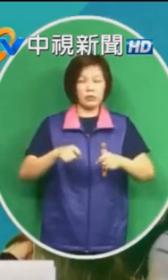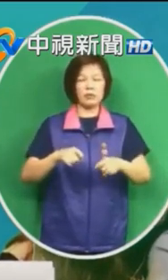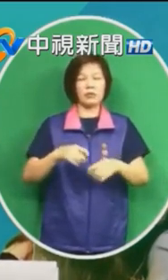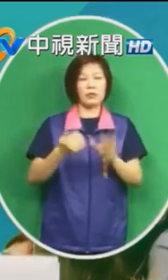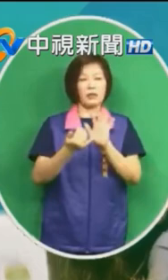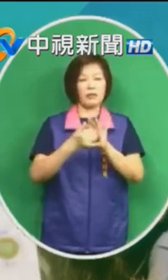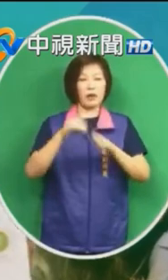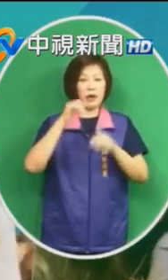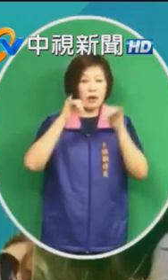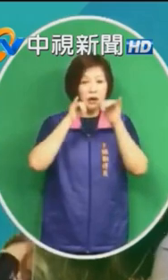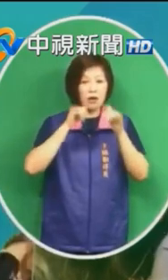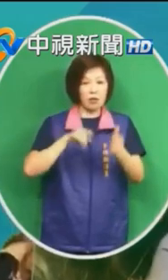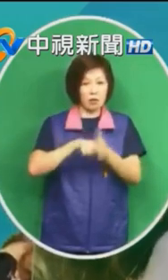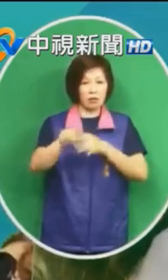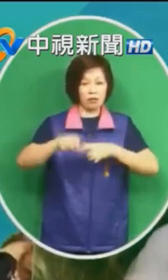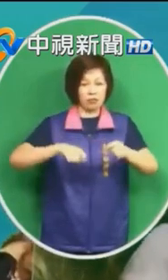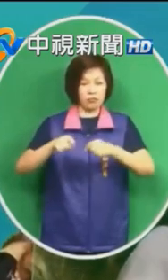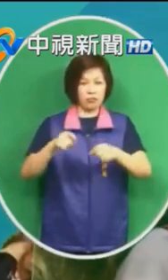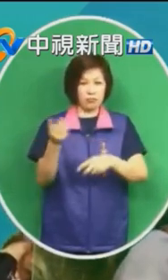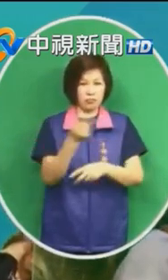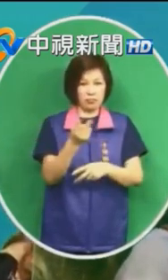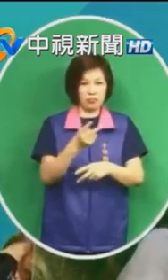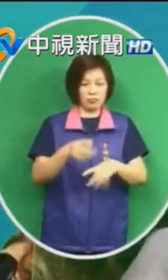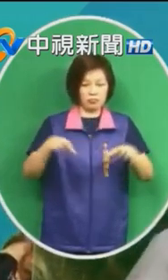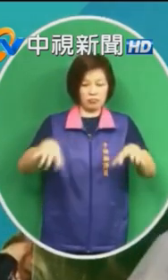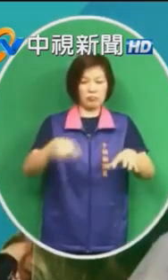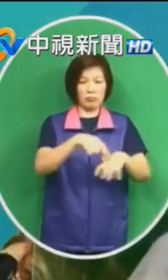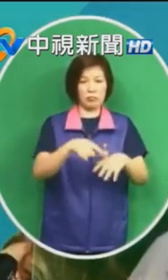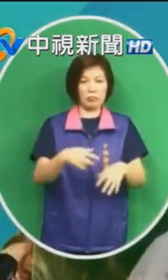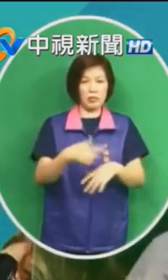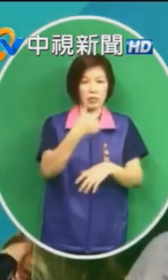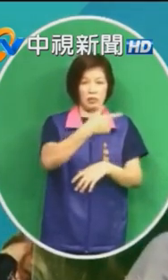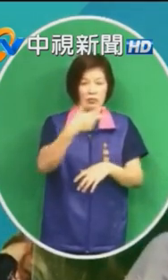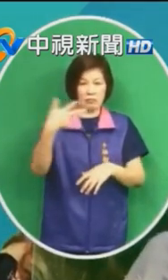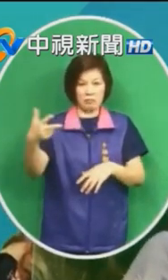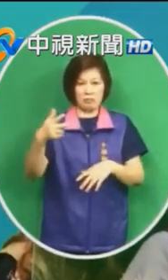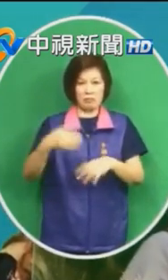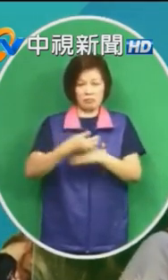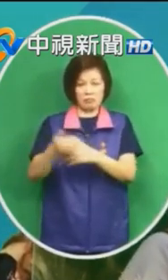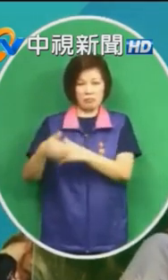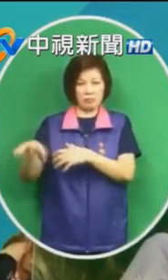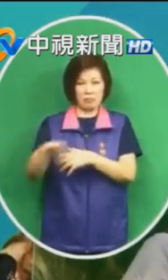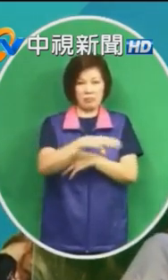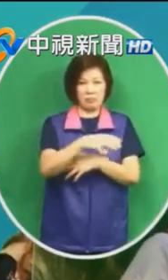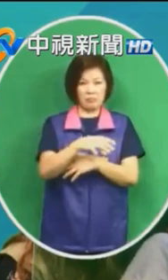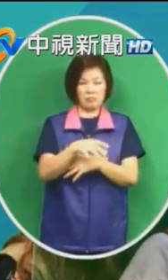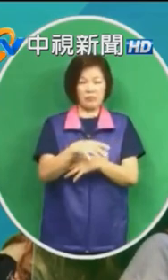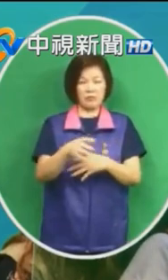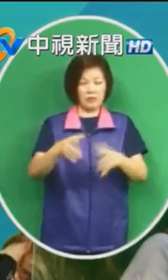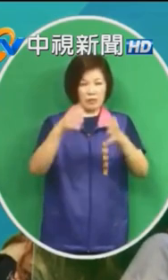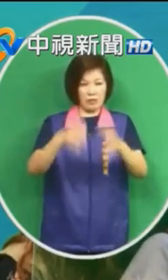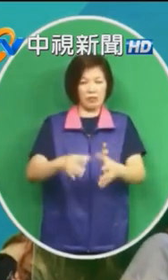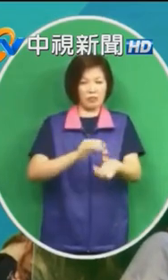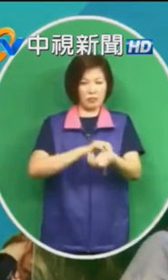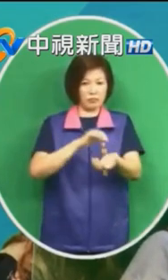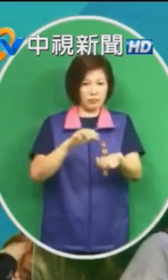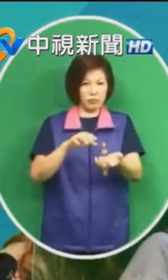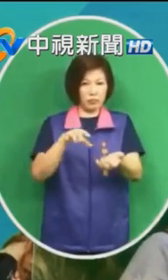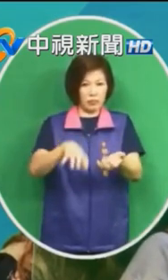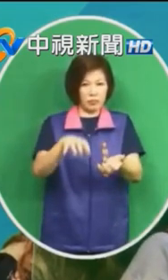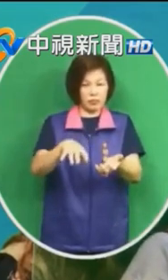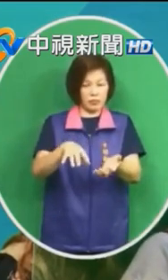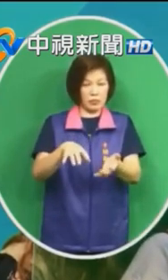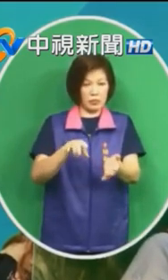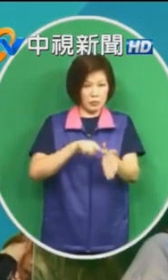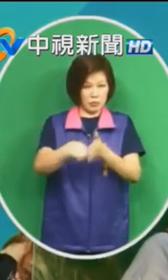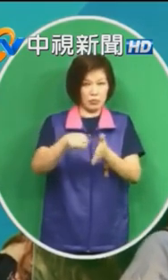疗医院作为我们平南6-7个乡镇的专责医院呢，怕因此而受损呢，所以特